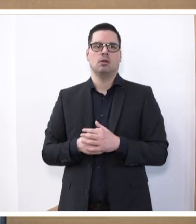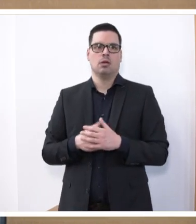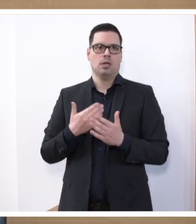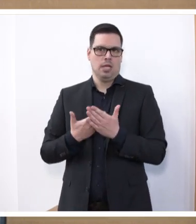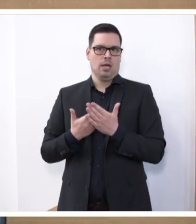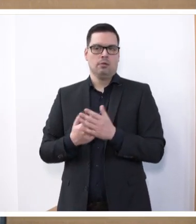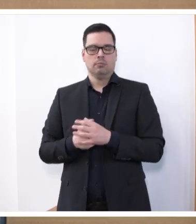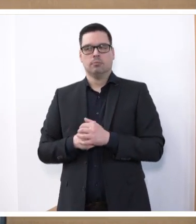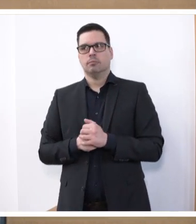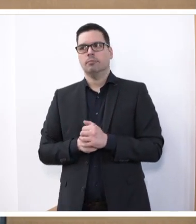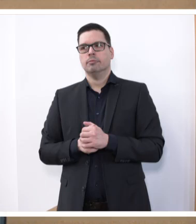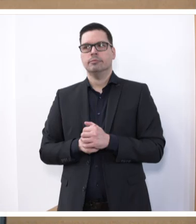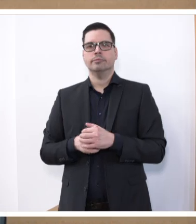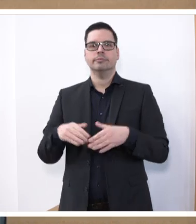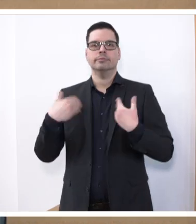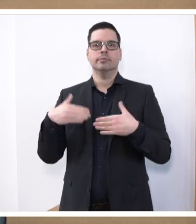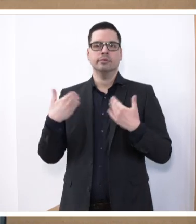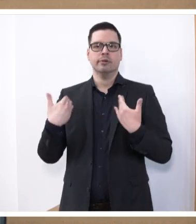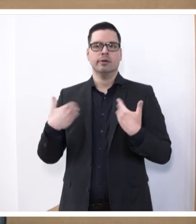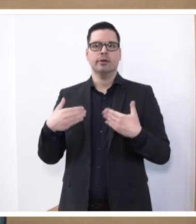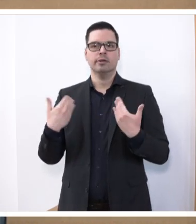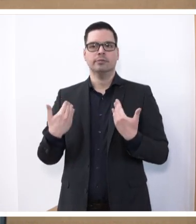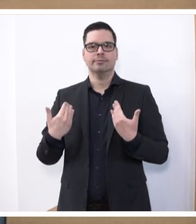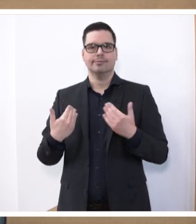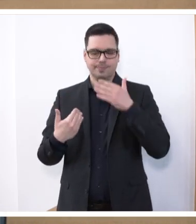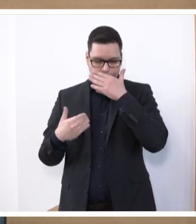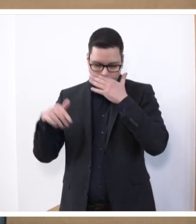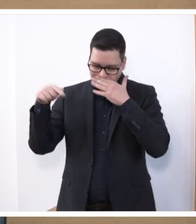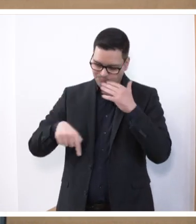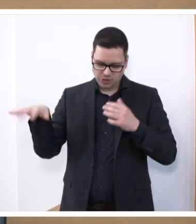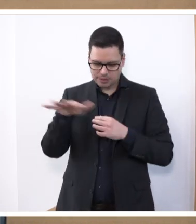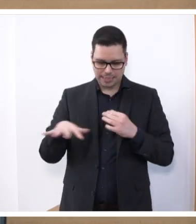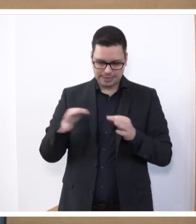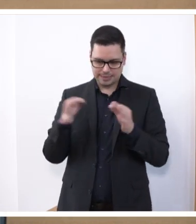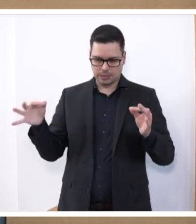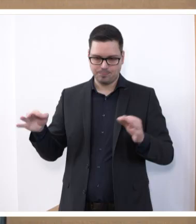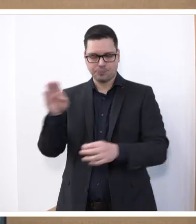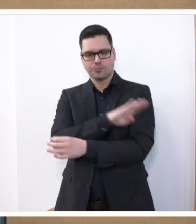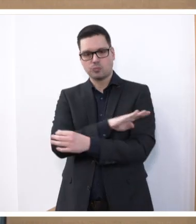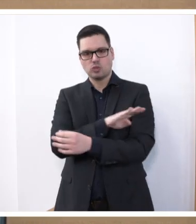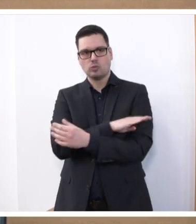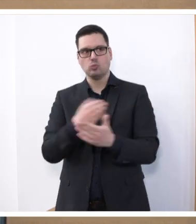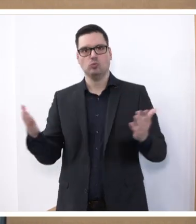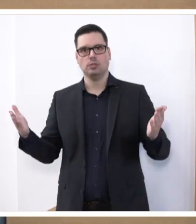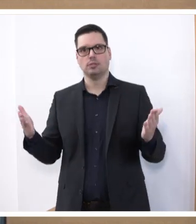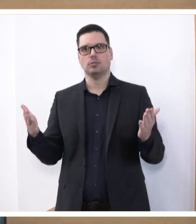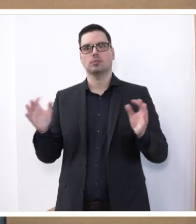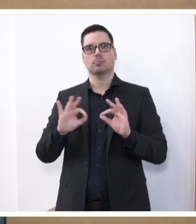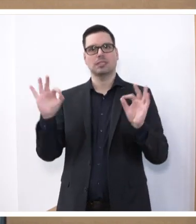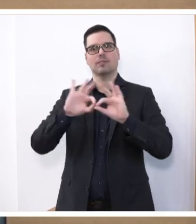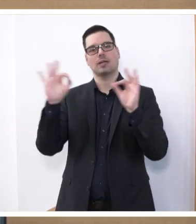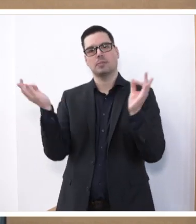wir heute alle Rechnung ich freue mich dass wir den Landtag heute mit Blick auf die Kolleginnen und Kollegen tatsächlich noch ein Stück weit